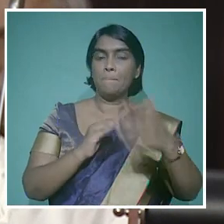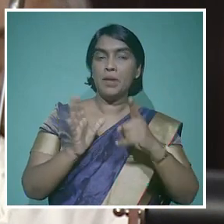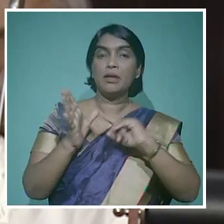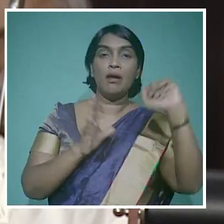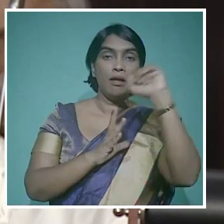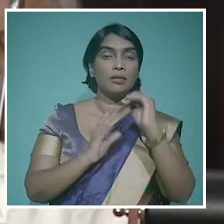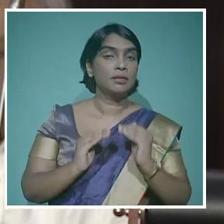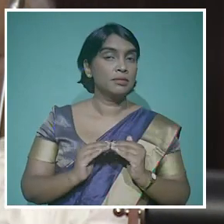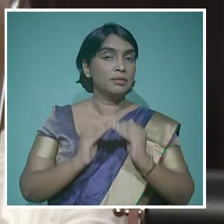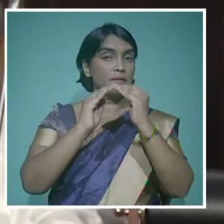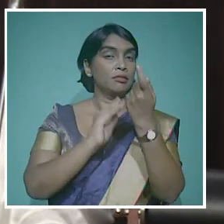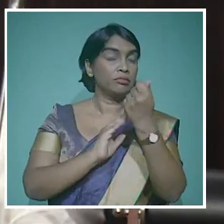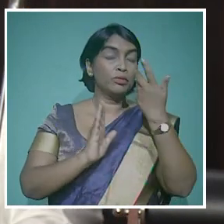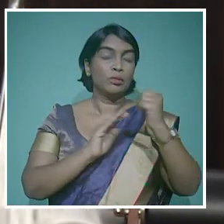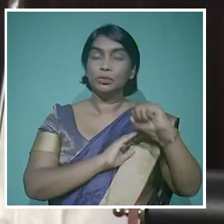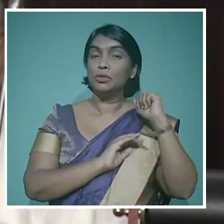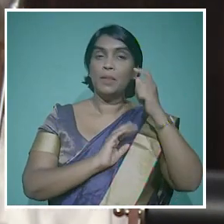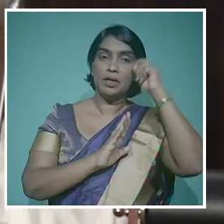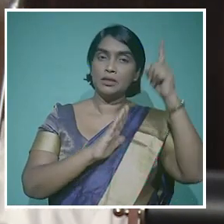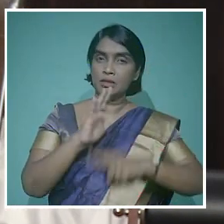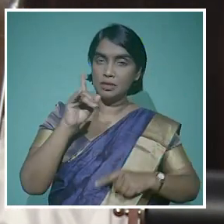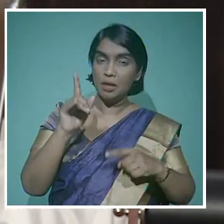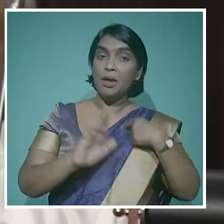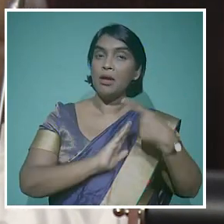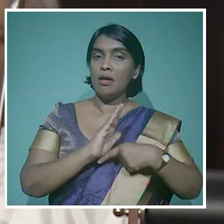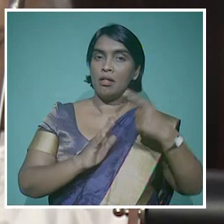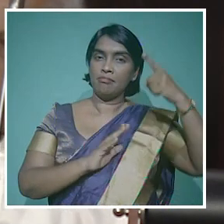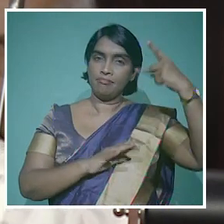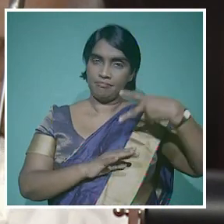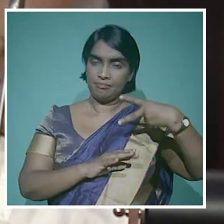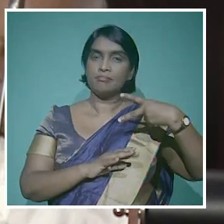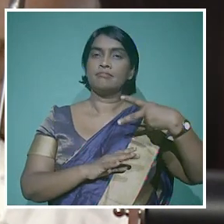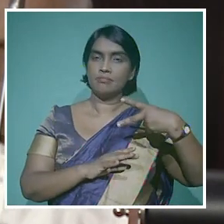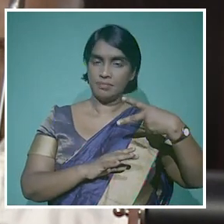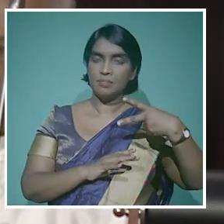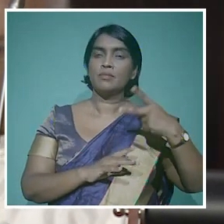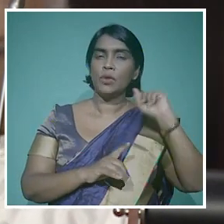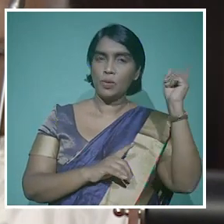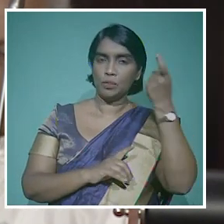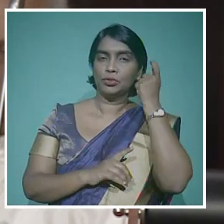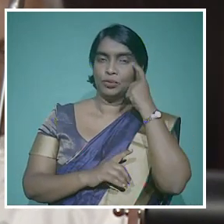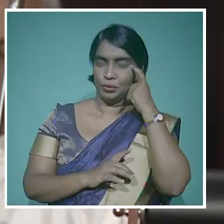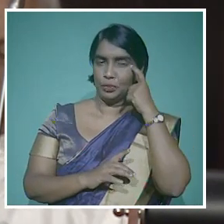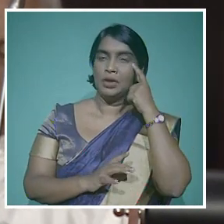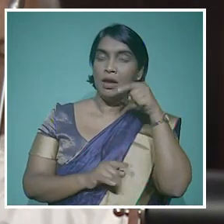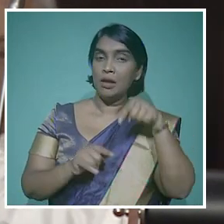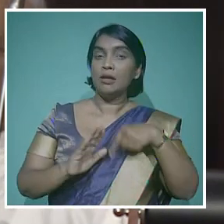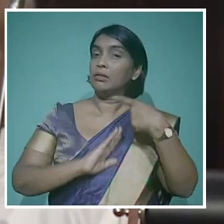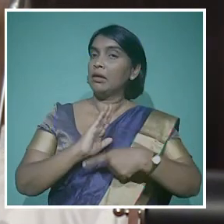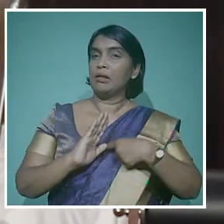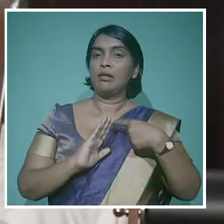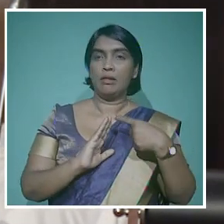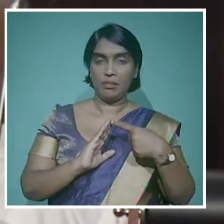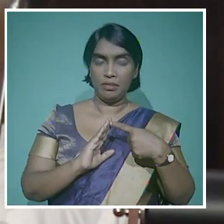සංවර්ධිත ආර්ථිකය තිබුණේ ජපානයේ. ලංකාවේ අපි හිටියේ දෙවෙනි තැන කියන එක ප්‍රසිද්ධ කරුණක්. අද ශ්‍රී